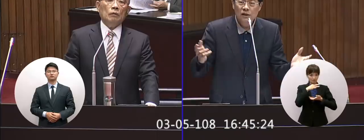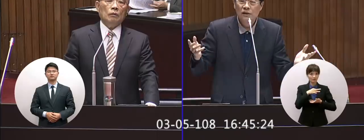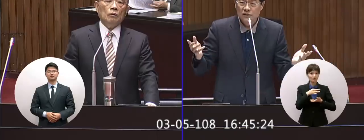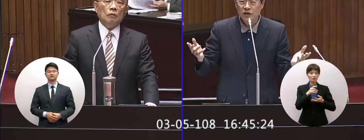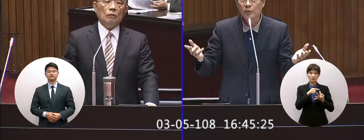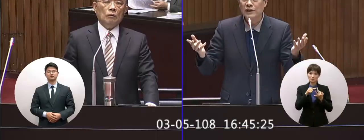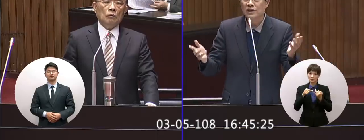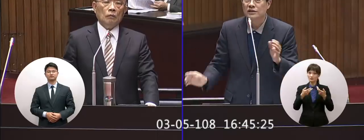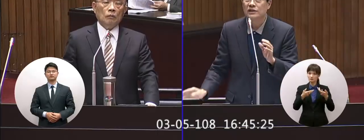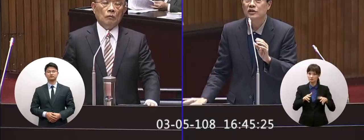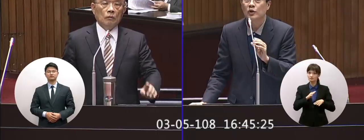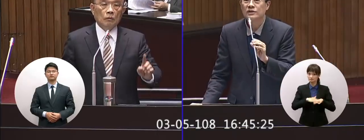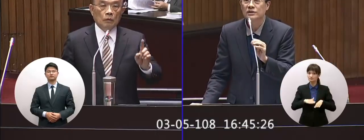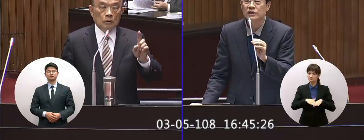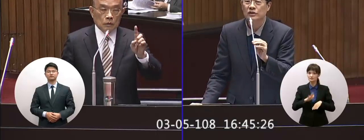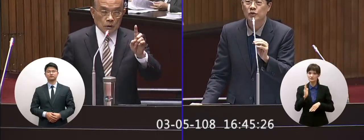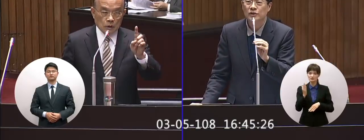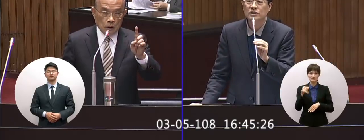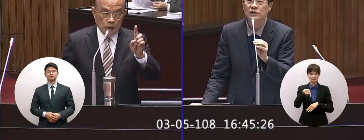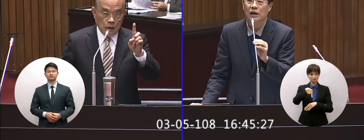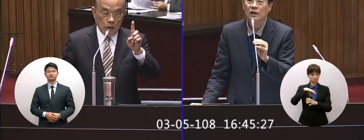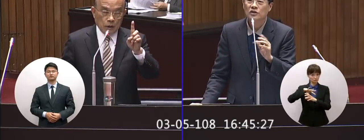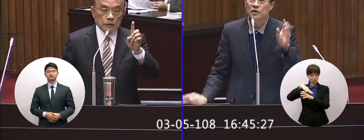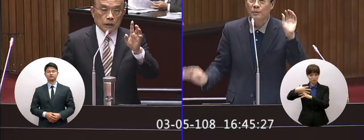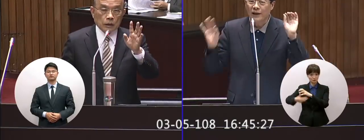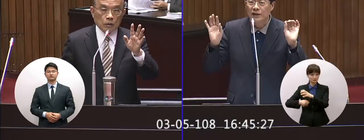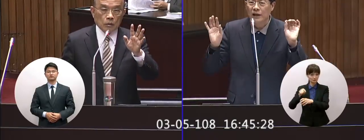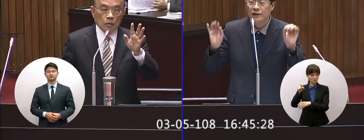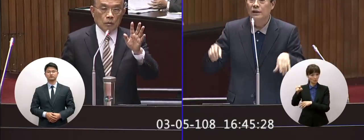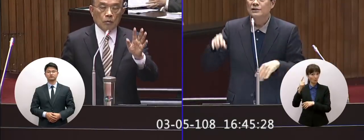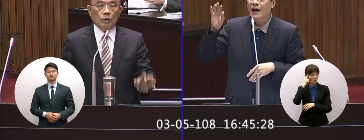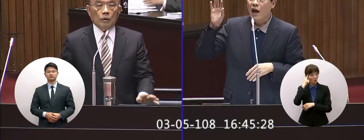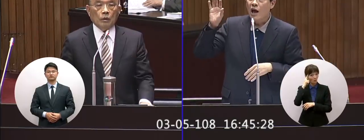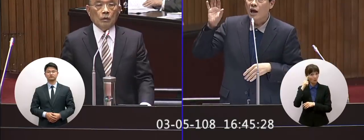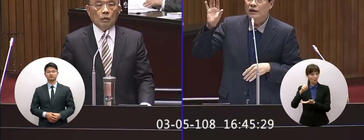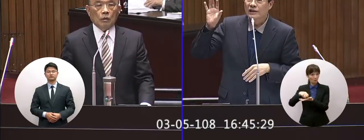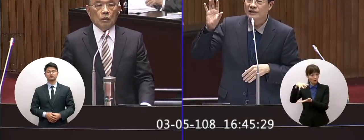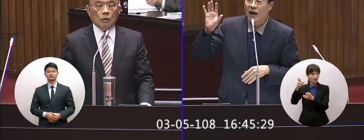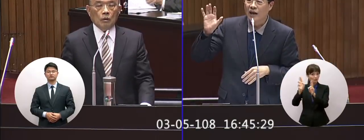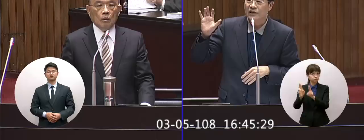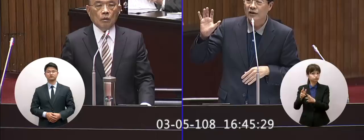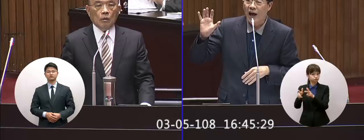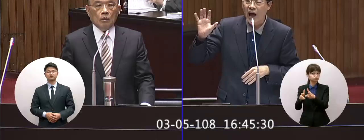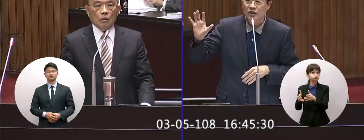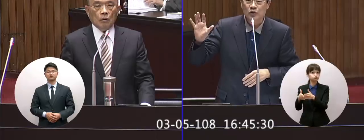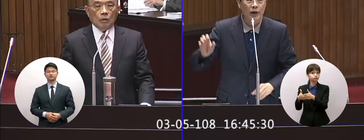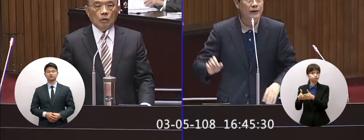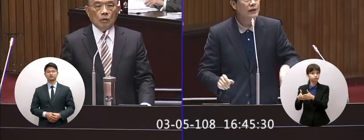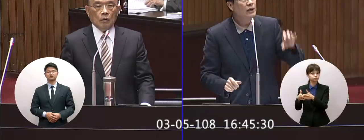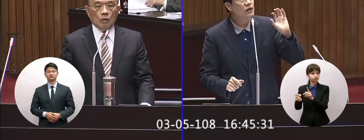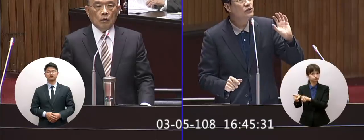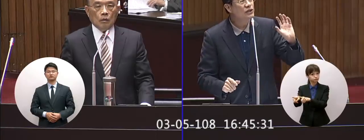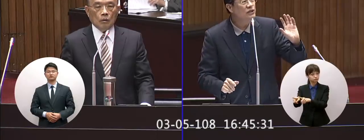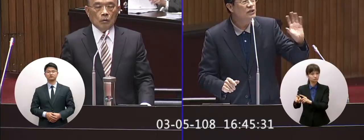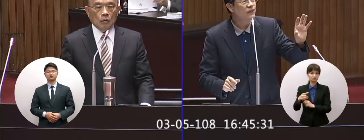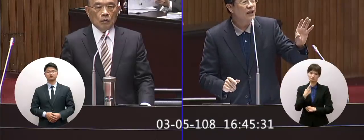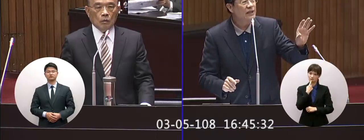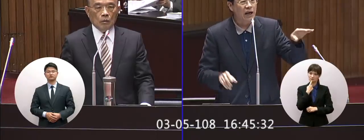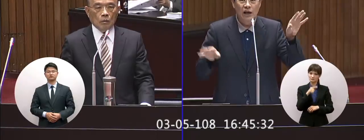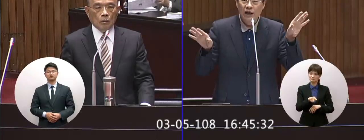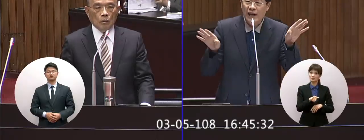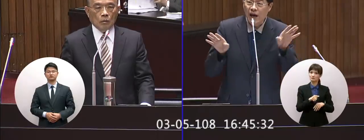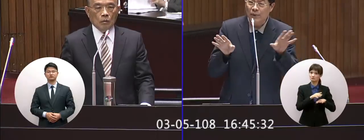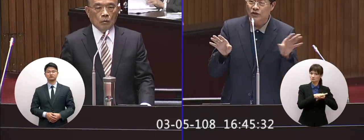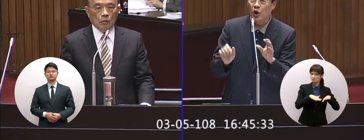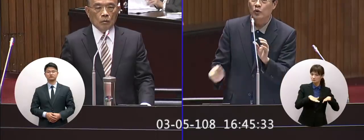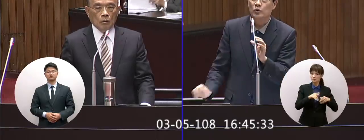可是这个又变成是一个全世界的趋势啊，就是变成在 你强调的安全跟经济发